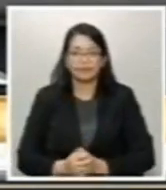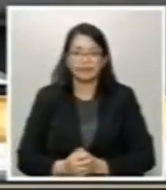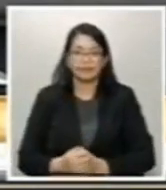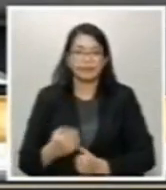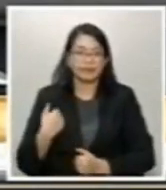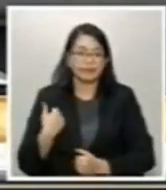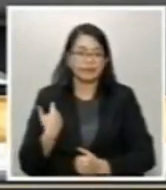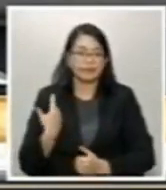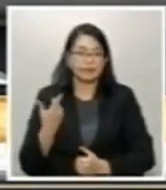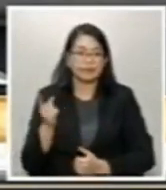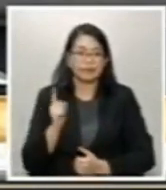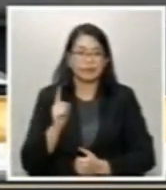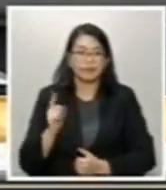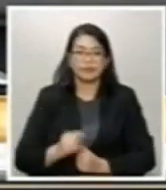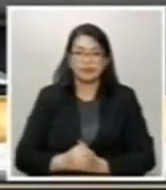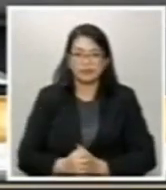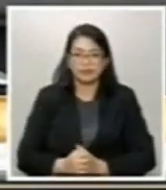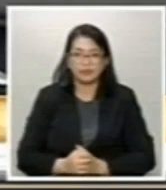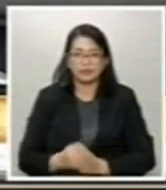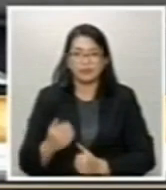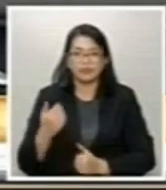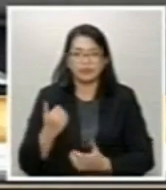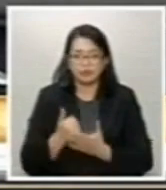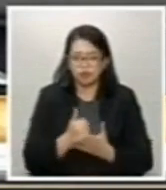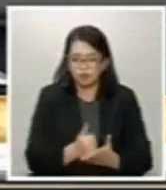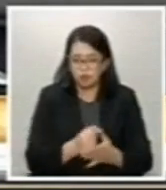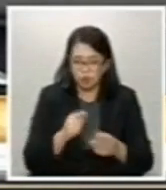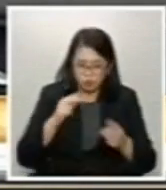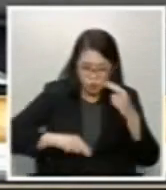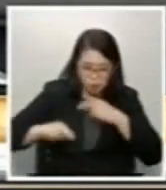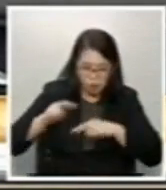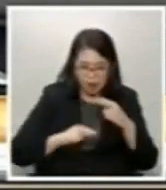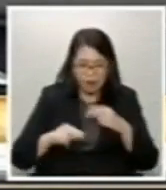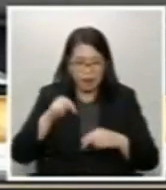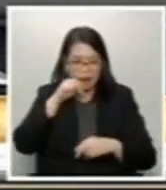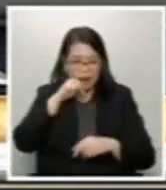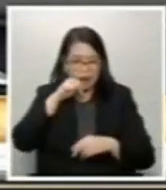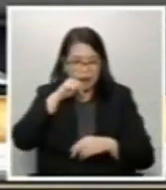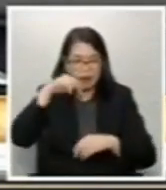วก็ตลอดจนซัพพอร์ตหรือดูแลประปาใน